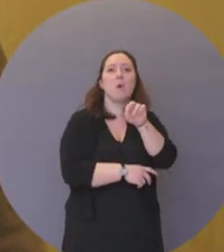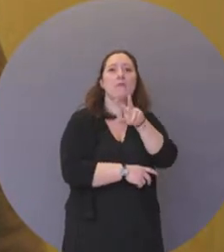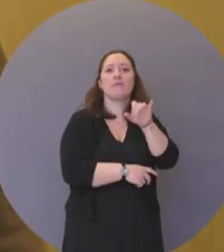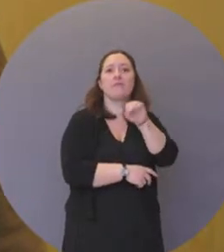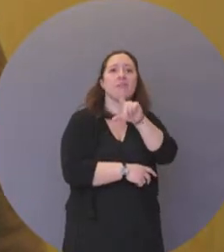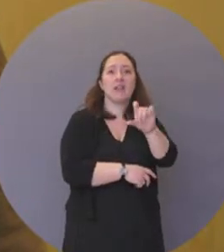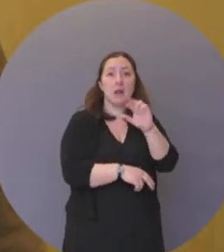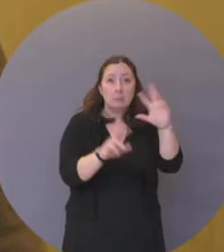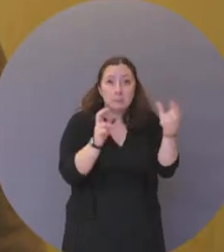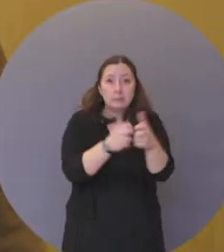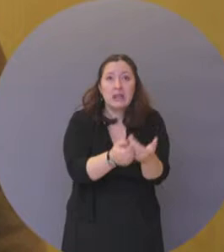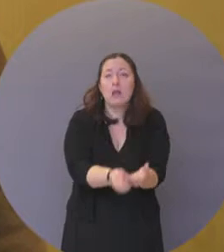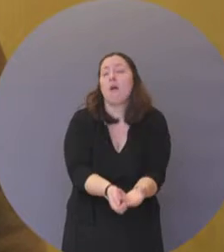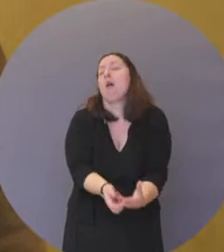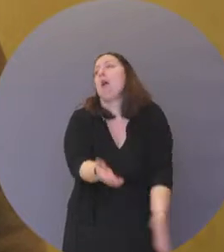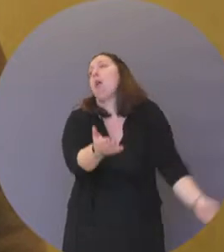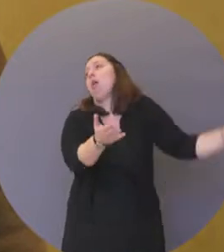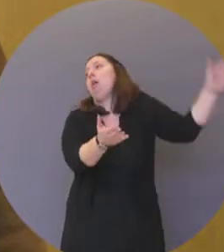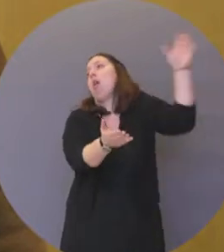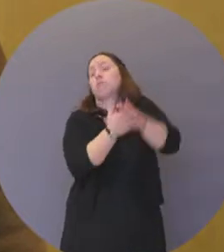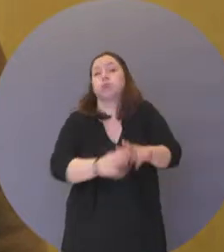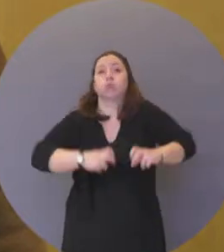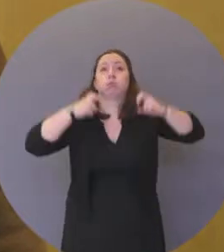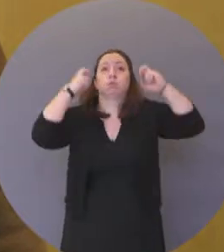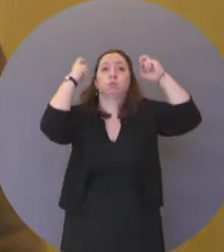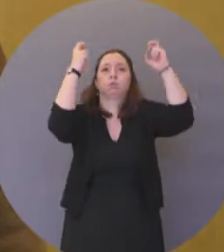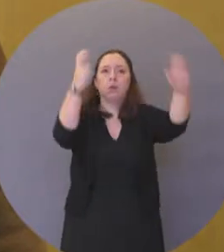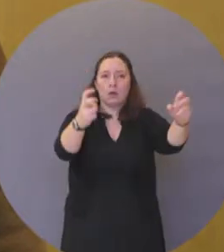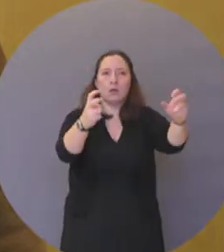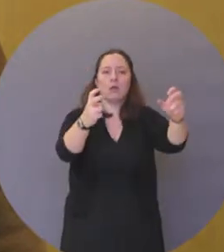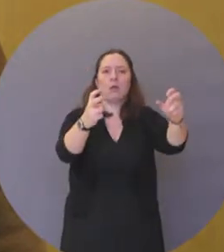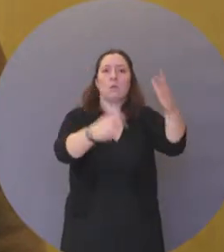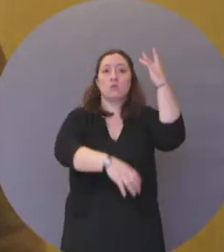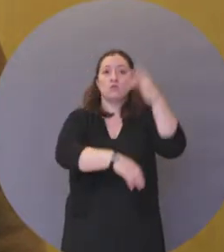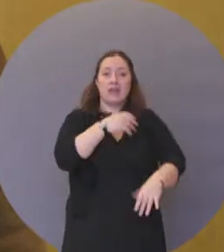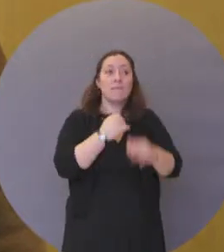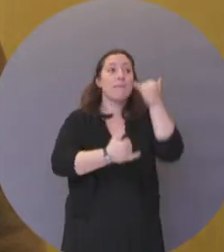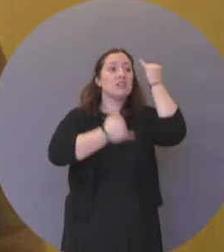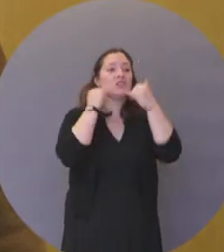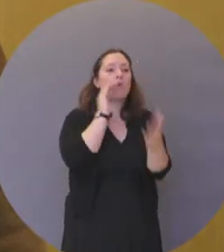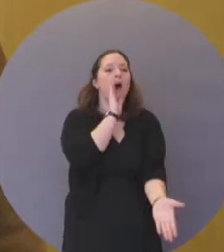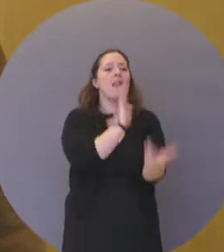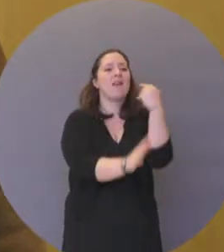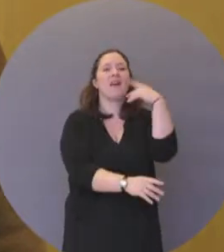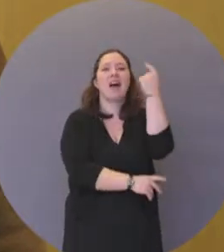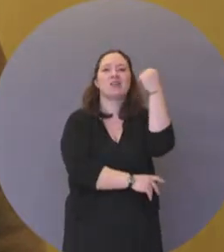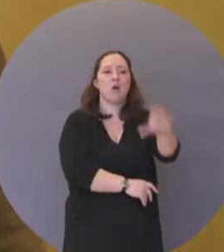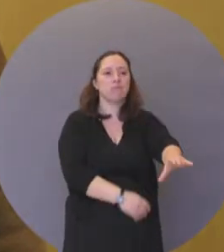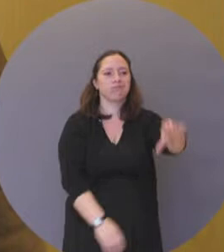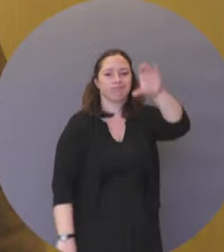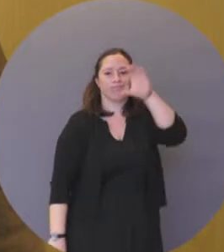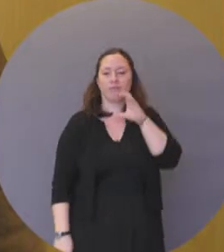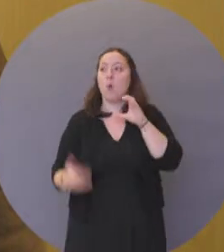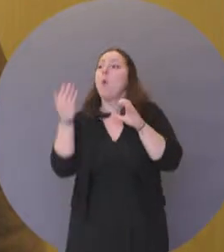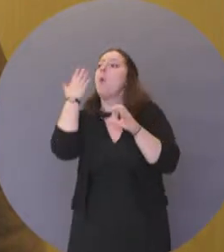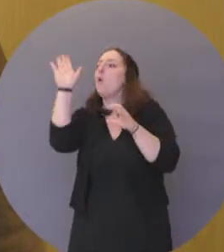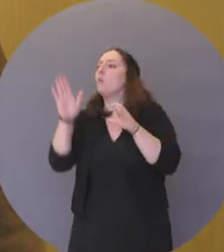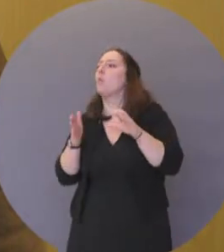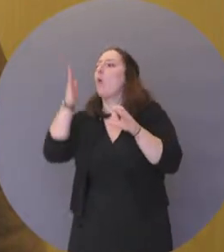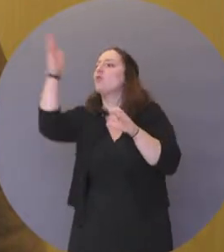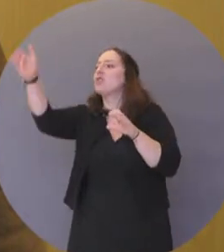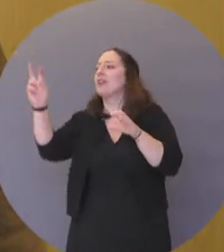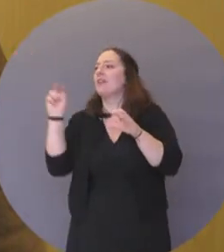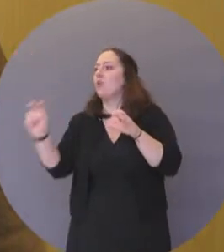permis d'ailleurs si on l'avait mis ailleurs de sauver certainement le service public de l'énergie et aussi de proposer des solutions